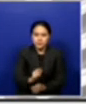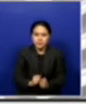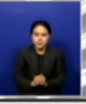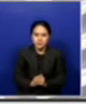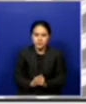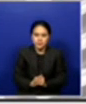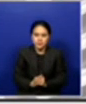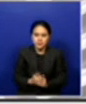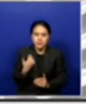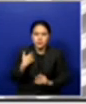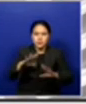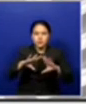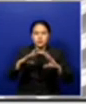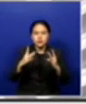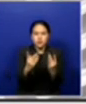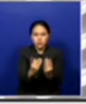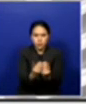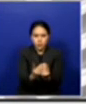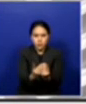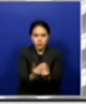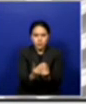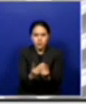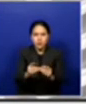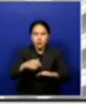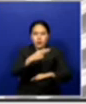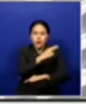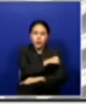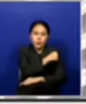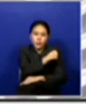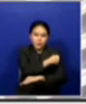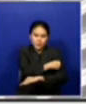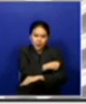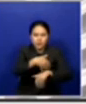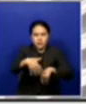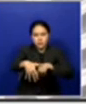ชมรมผู้อำนวยการโรงพยาบาลชุมชนนะ